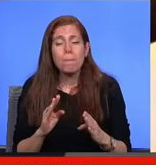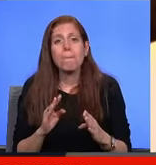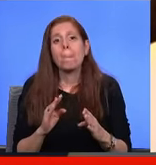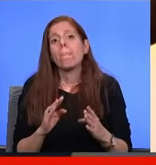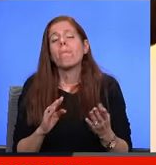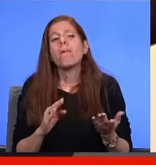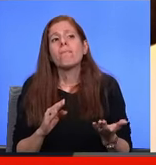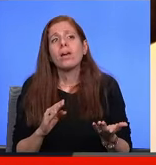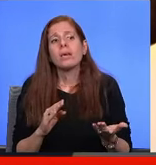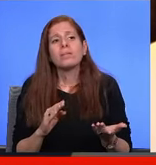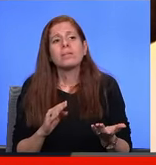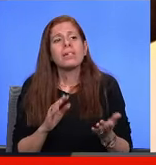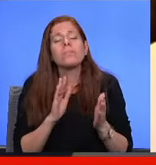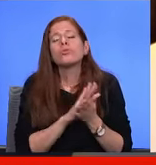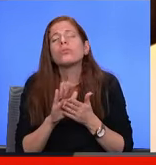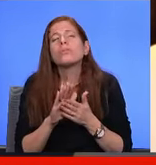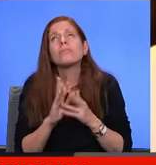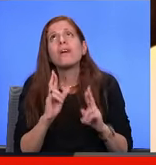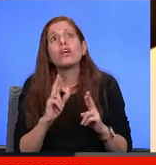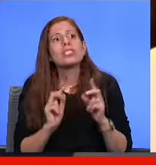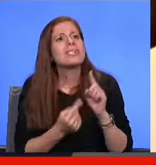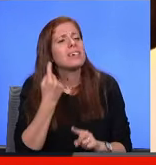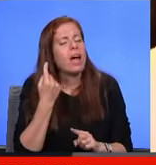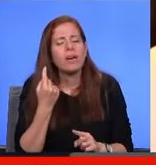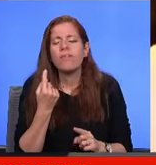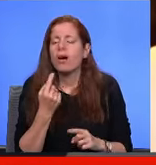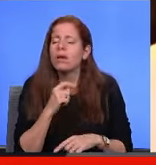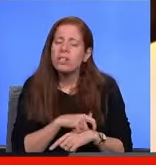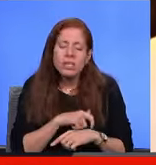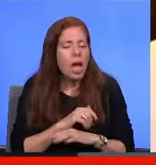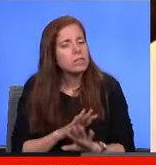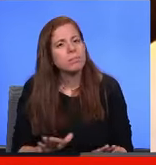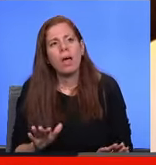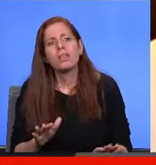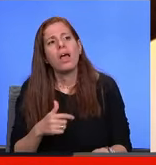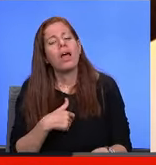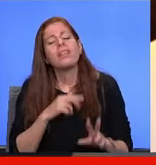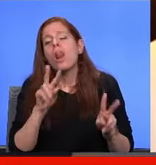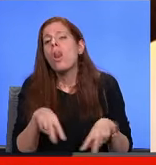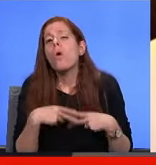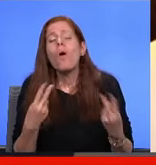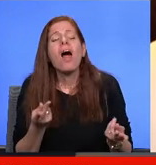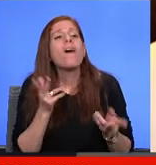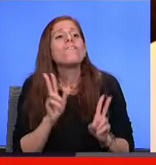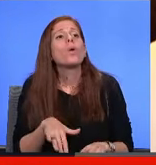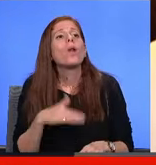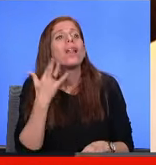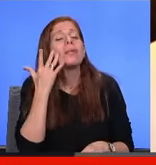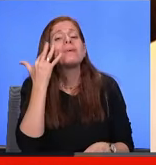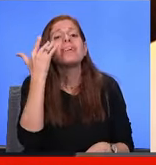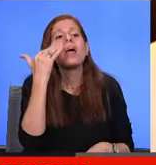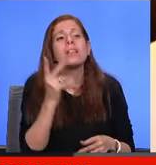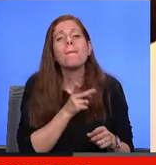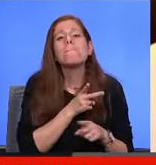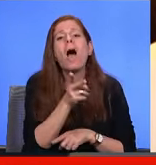אני פשוט מקווה שזה יתגשם כבר. הגיע הזמן, אני לא יכולה אפילו לדמיין מה היא עוברת לעצמה